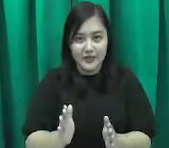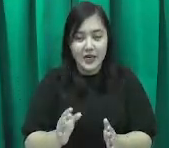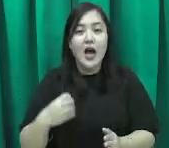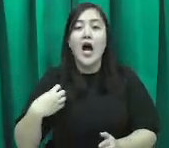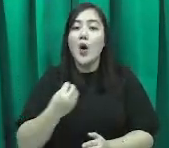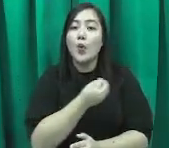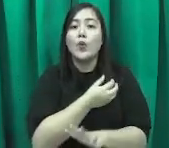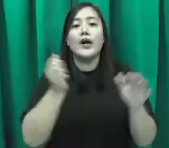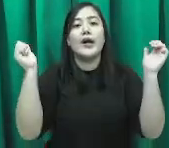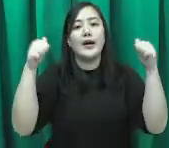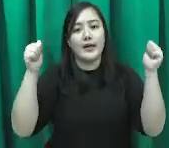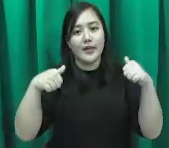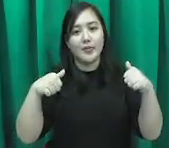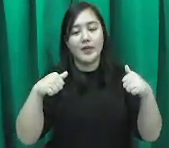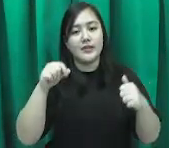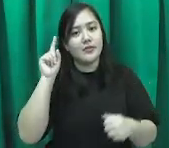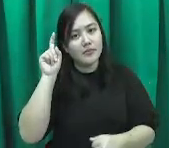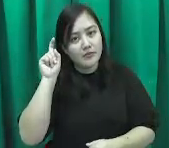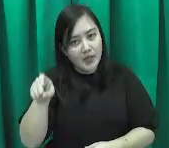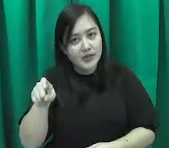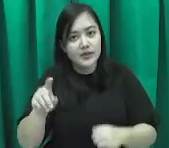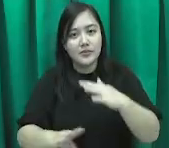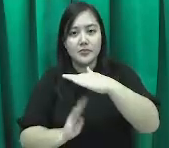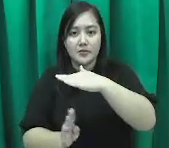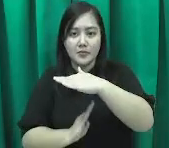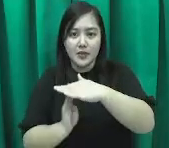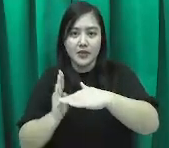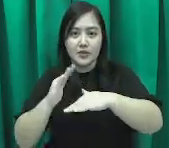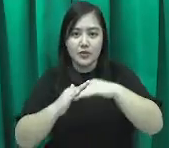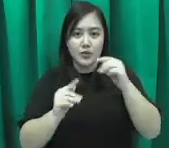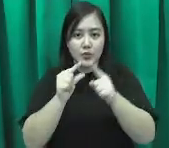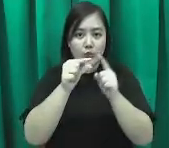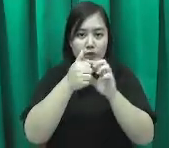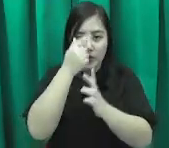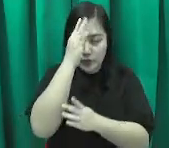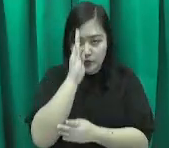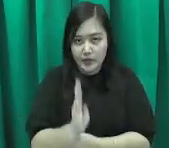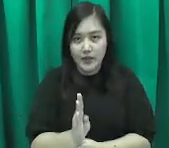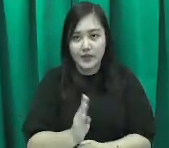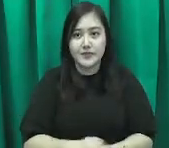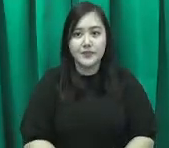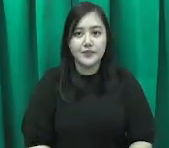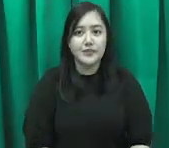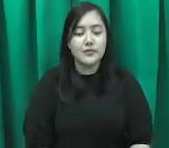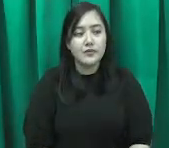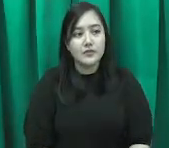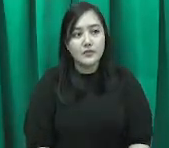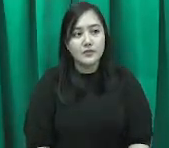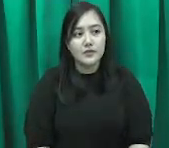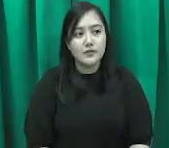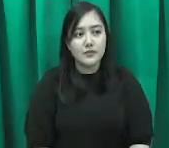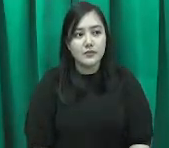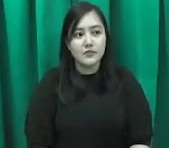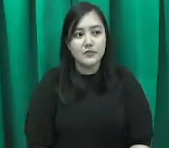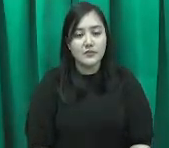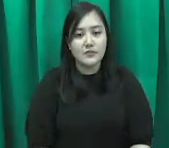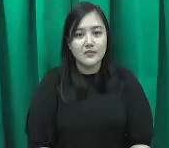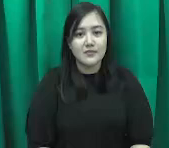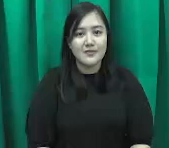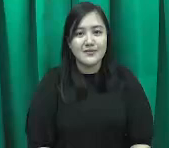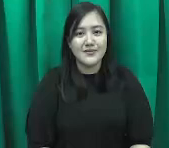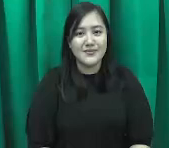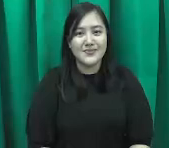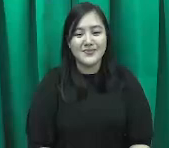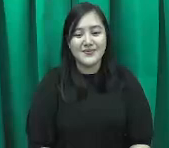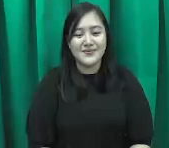natin. Itatama natin ito. Kasi kung halimbawa, pareho kayo ng Kristiyano, pero ang latag mo pang makamundo, wala